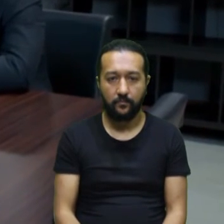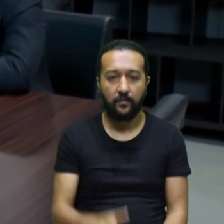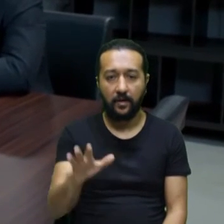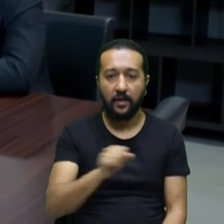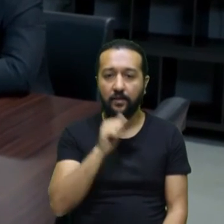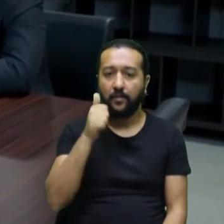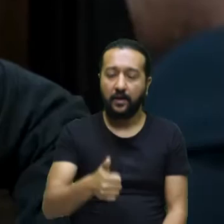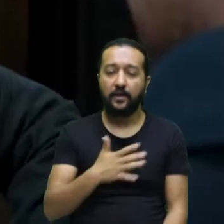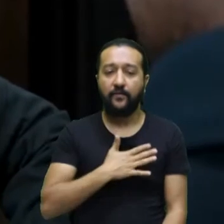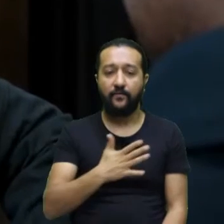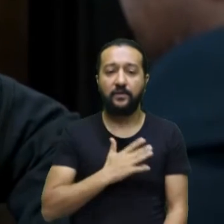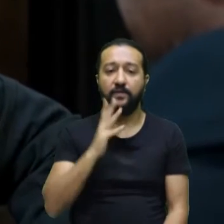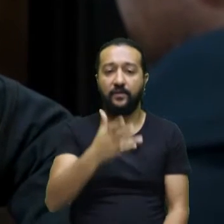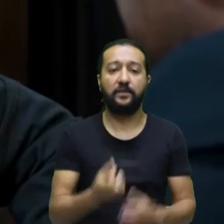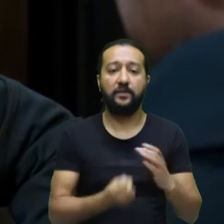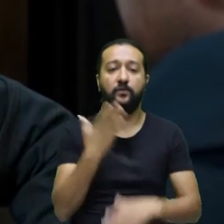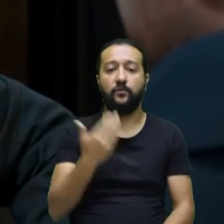Aldığım her nefes fazla geliyor.